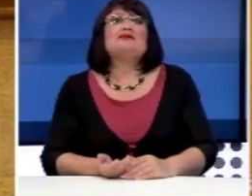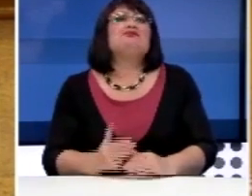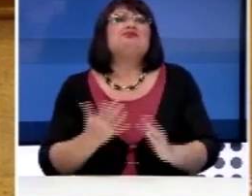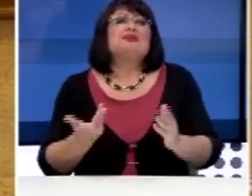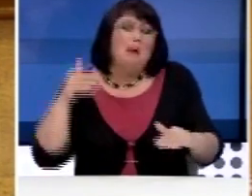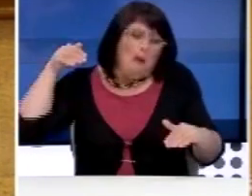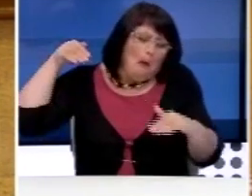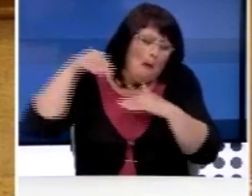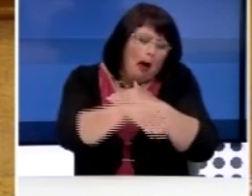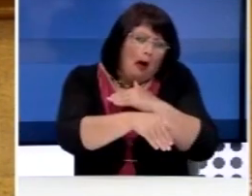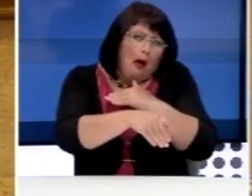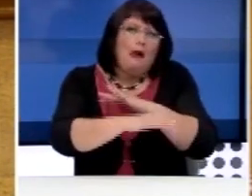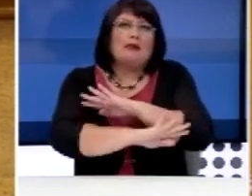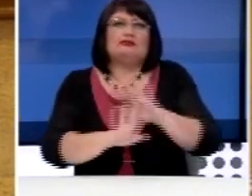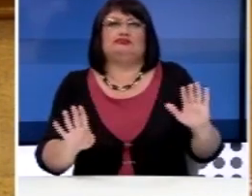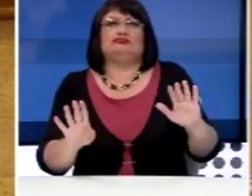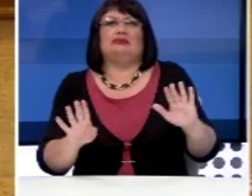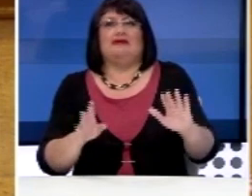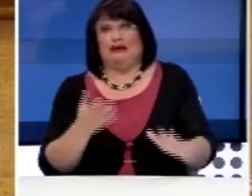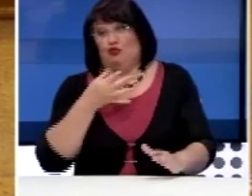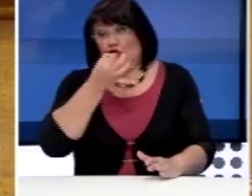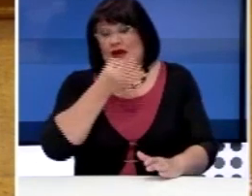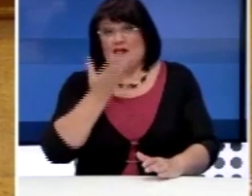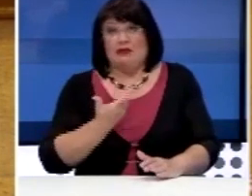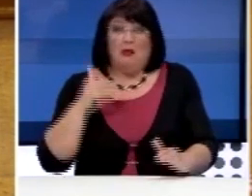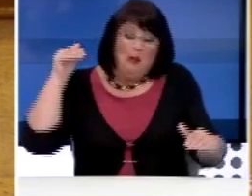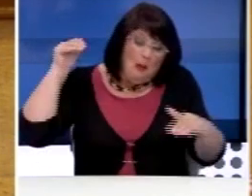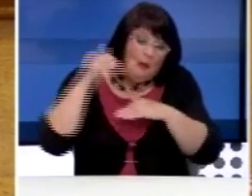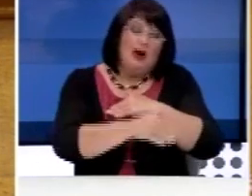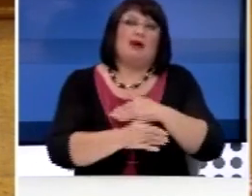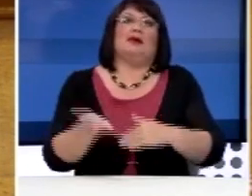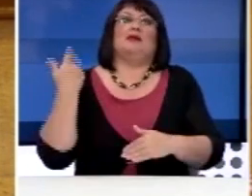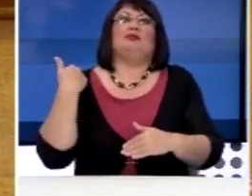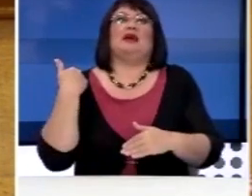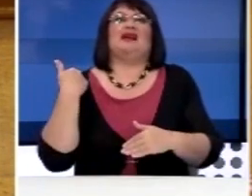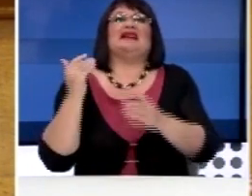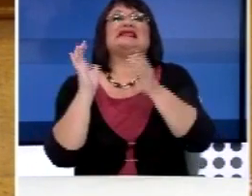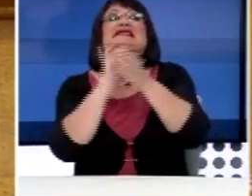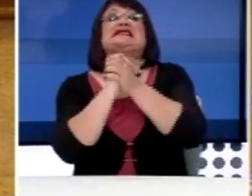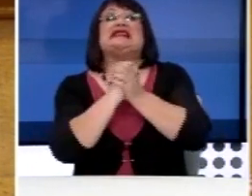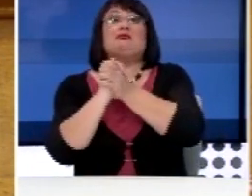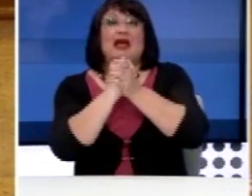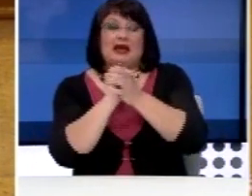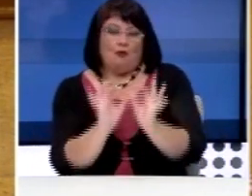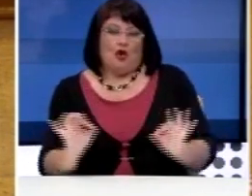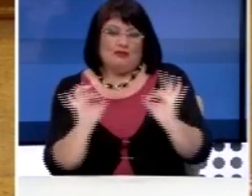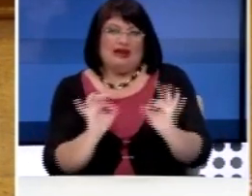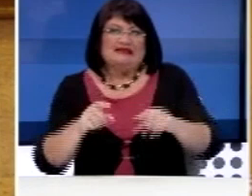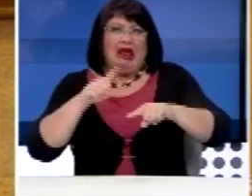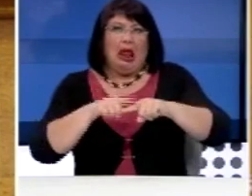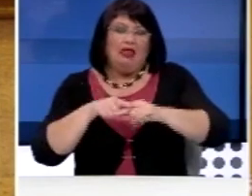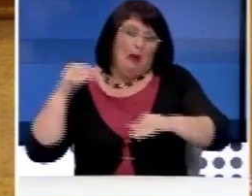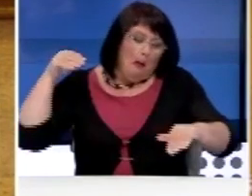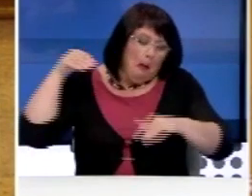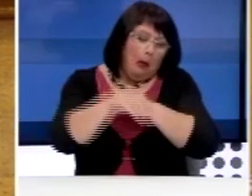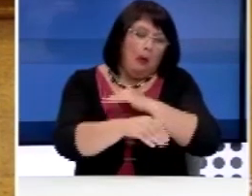τον γκρεμό που είχαν φροντίσει να ανοίξουν οι μεγάλοι μας σύμμαχοι. Έτσι, και